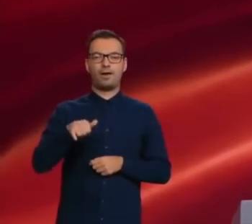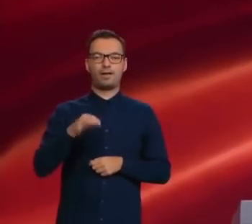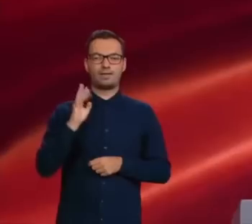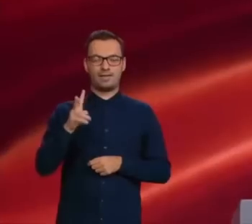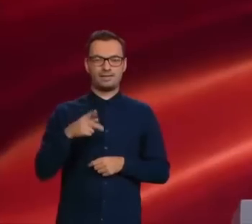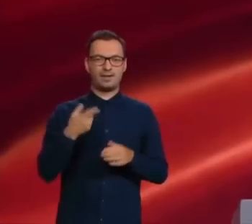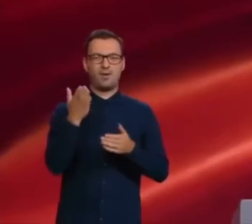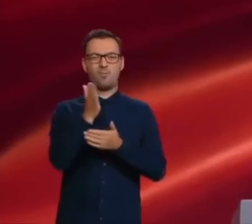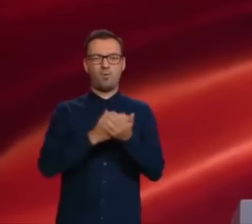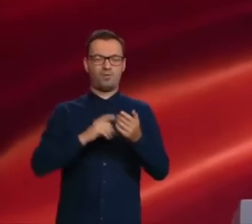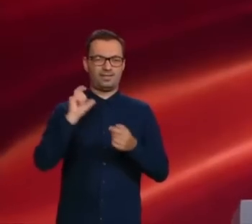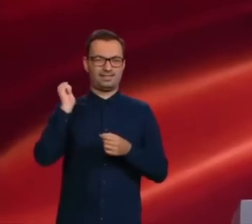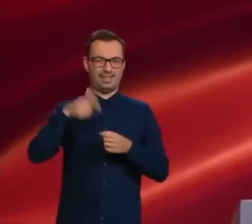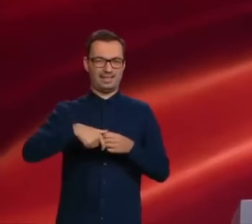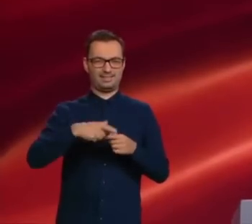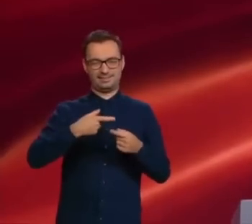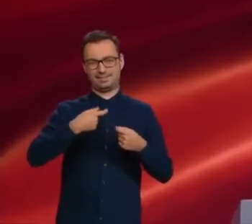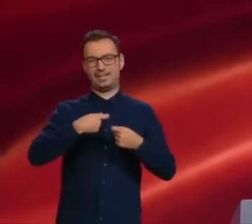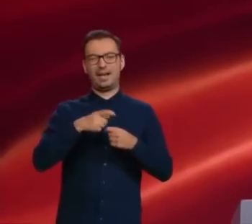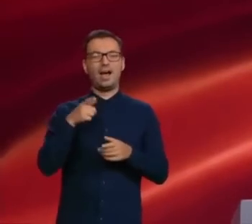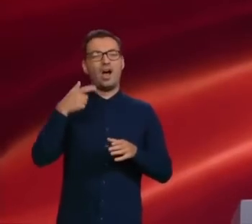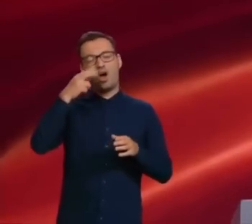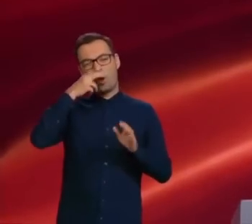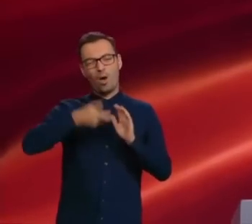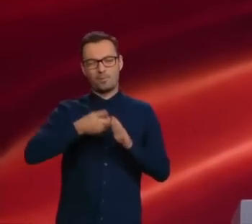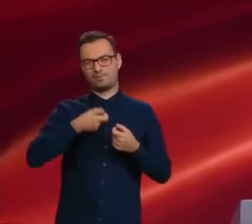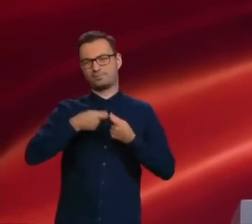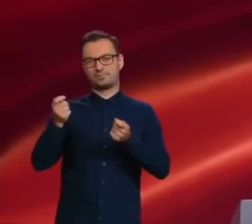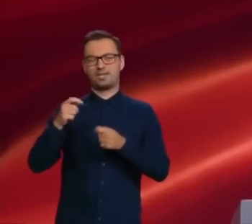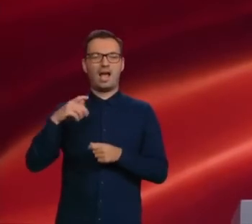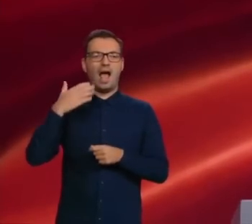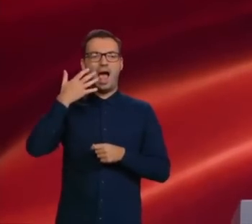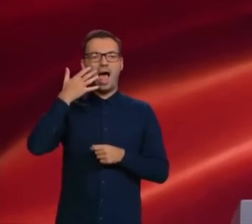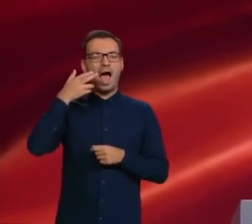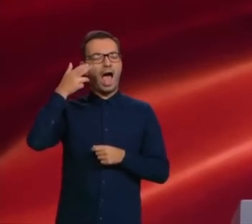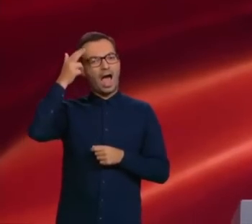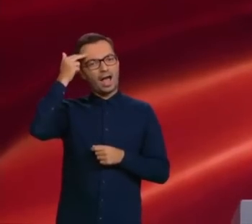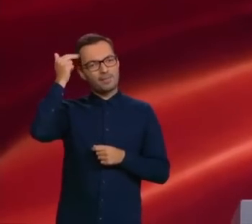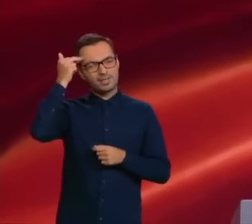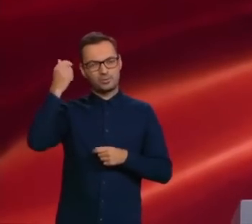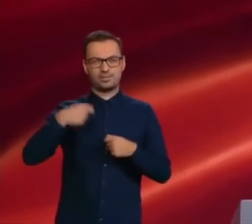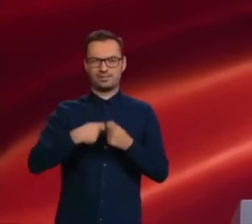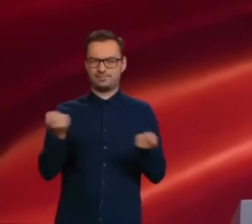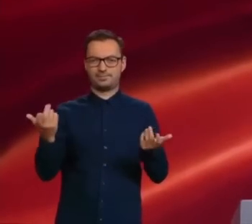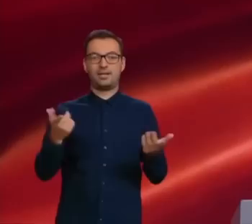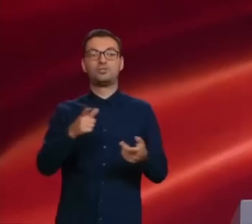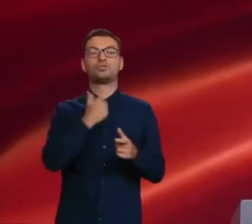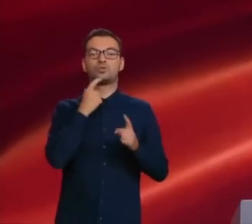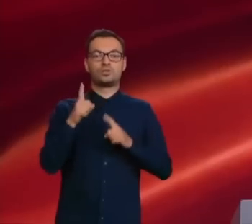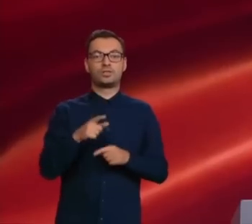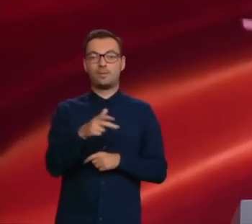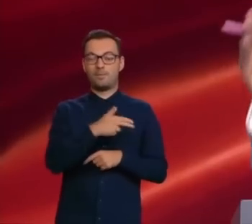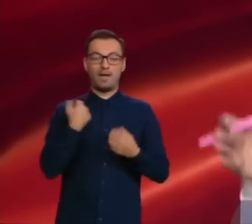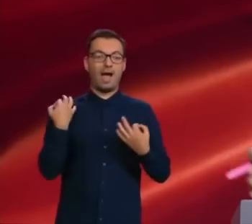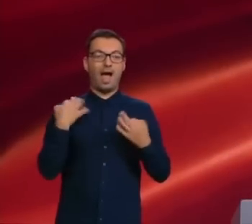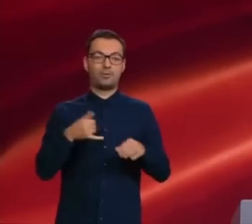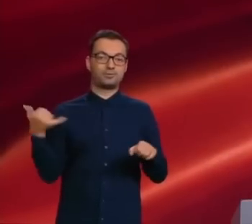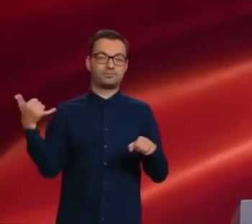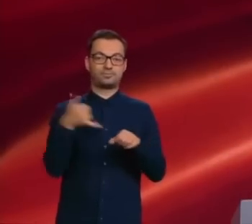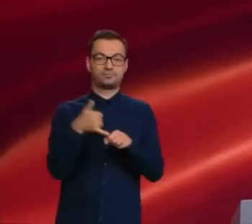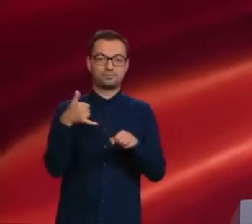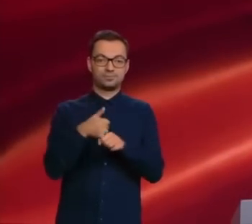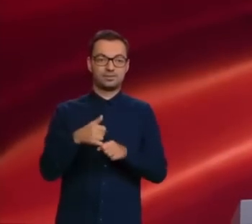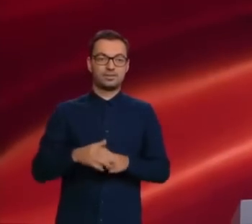się rozprął? ...w firmie z Arabii Saudyjskiej. I co my teraz mamy? Jaki jest tego efekt? Że musimy tankować nasze samochody od